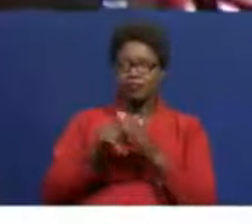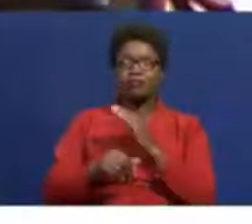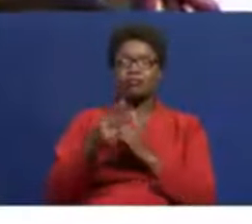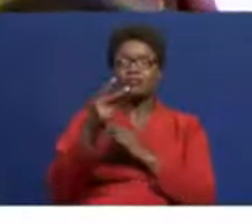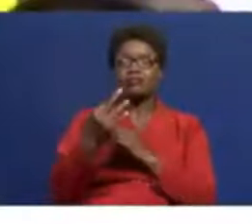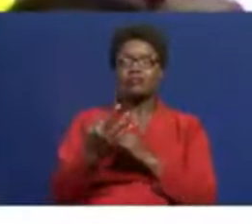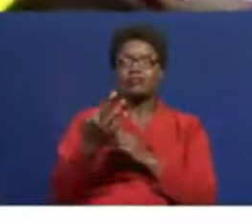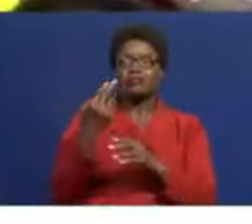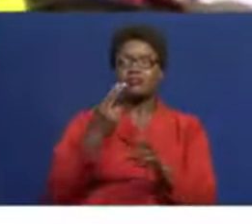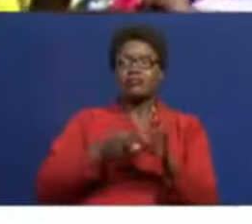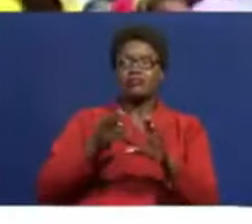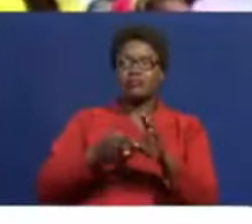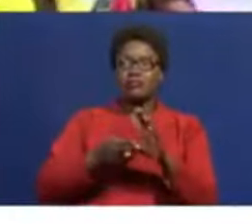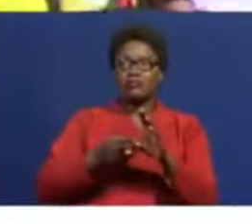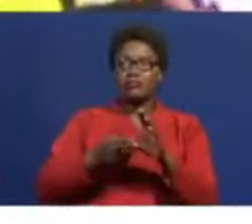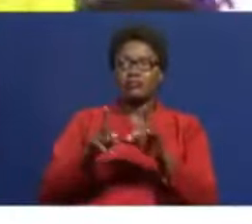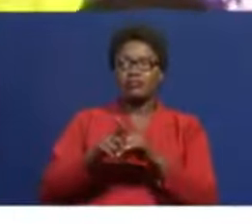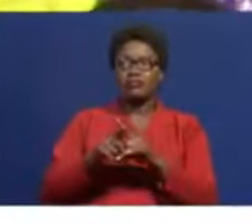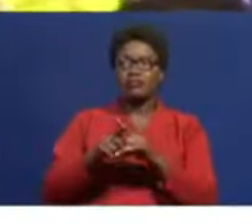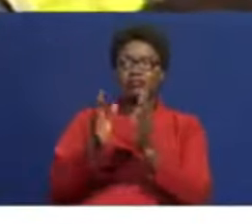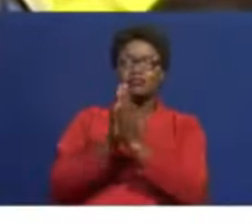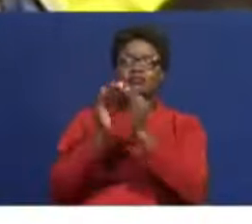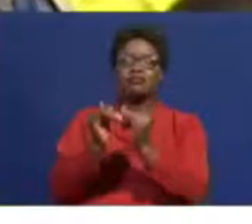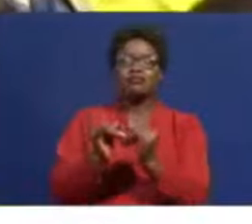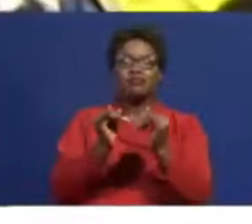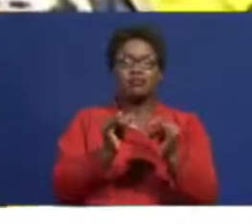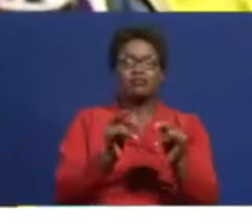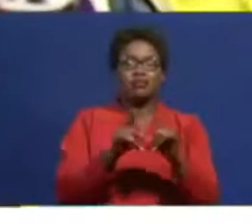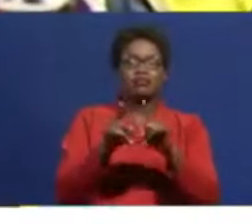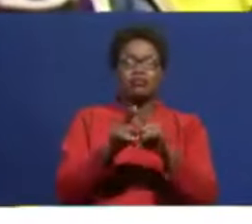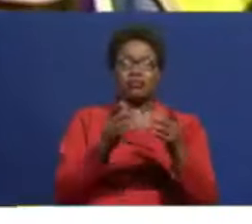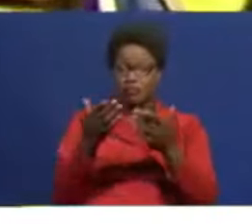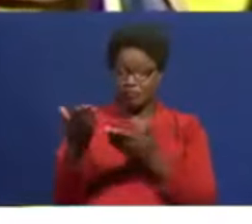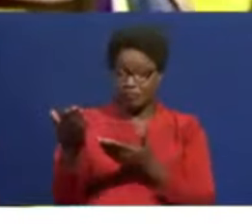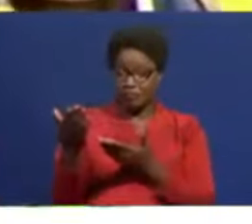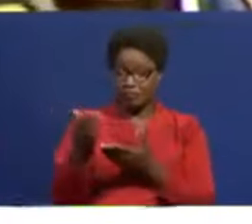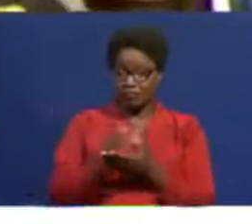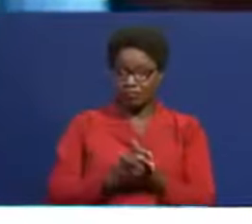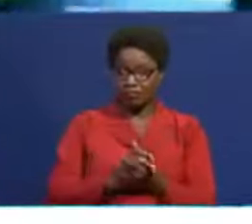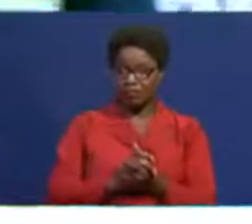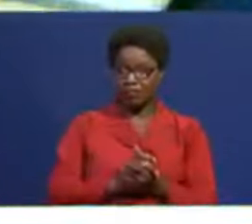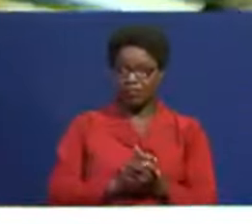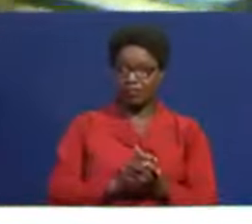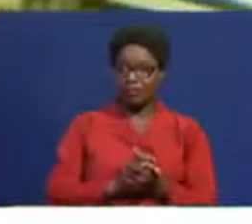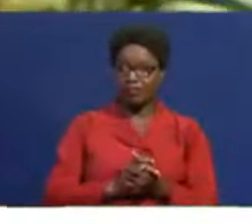23 wakishiriki kwa mashindano ya watu binafsi pia yakiandaliwa.